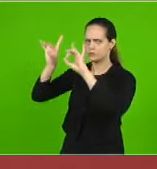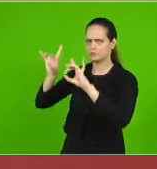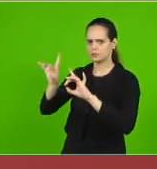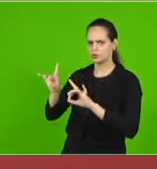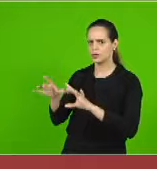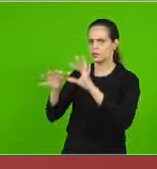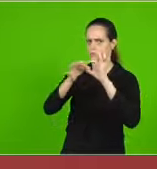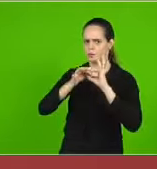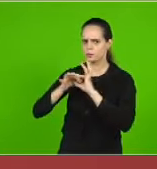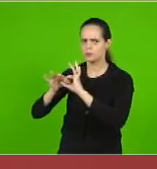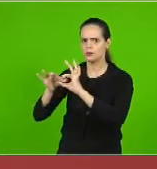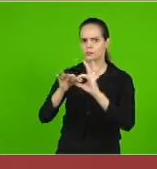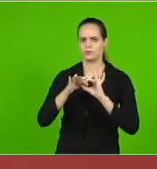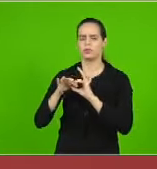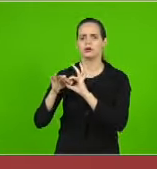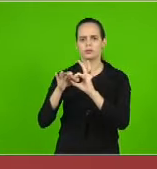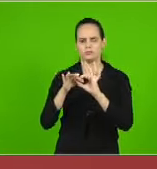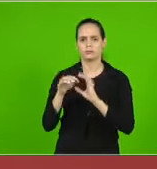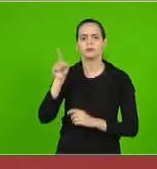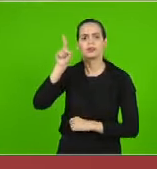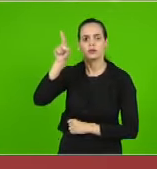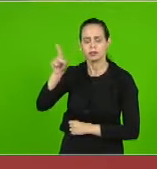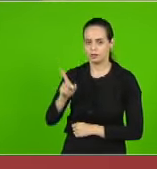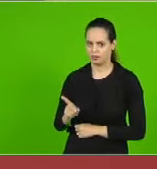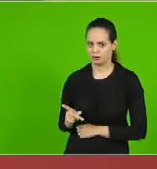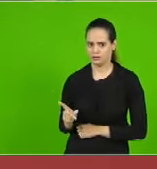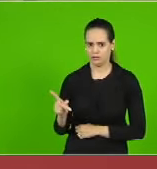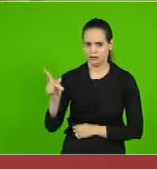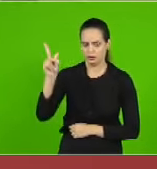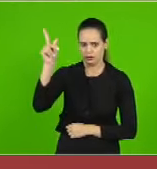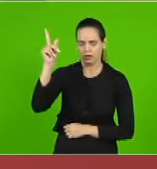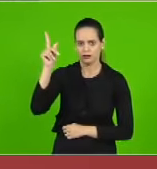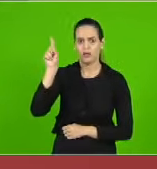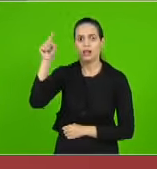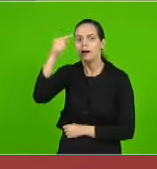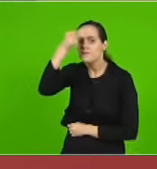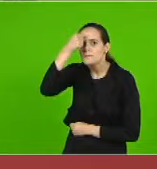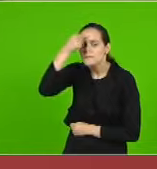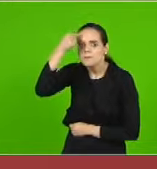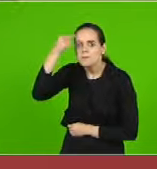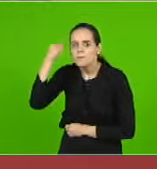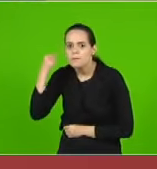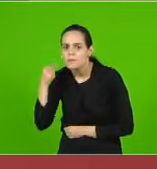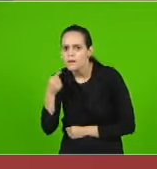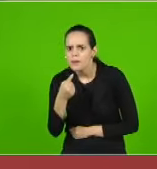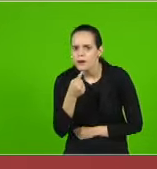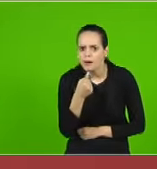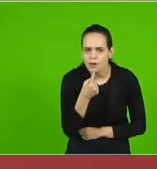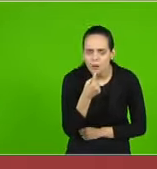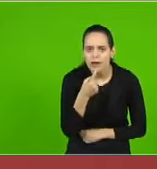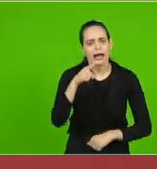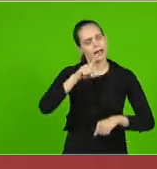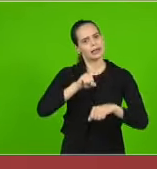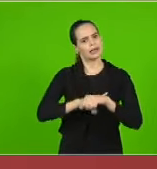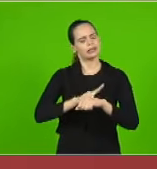небо, что никогда не было вообще видно, не существовало. Во-первых, в вечности нет времени,